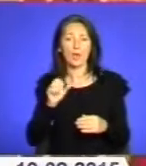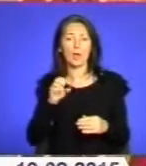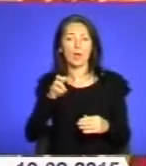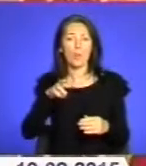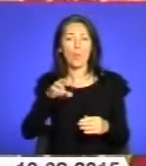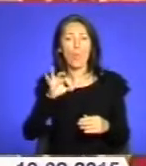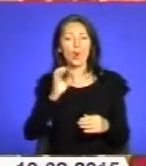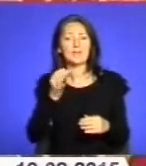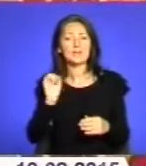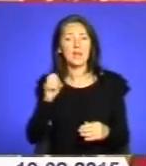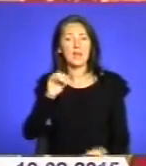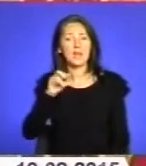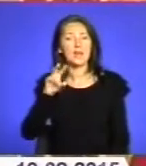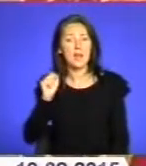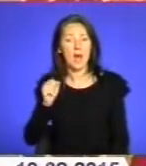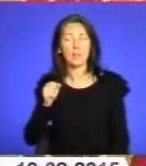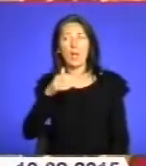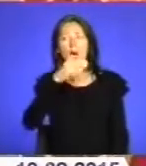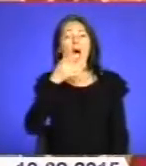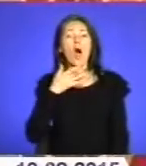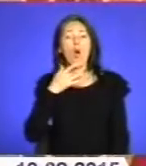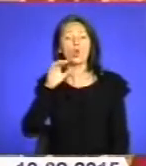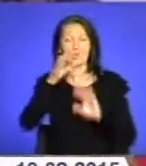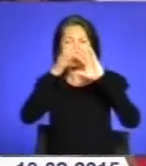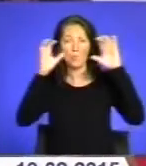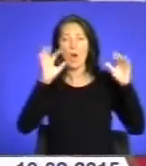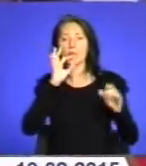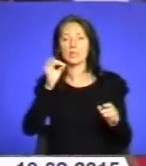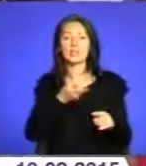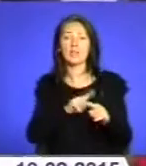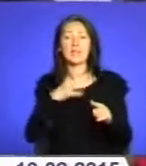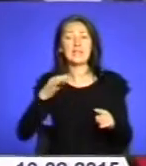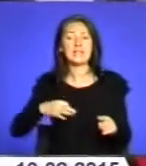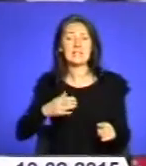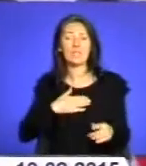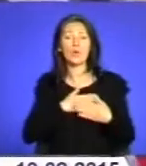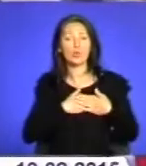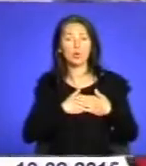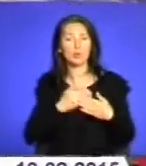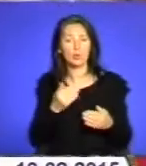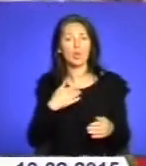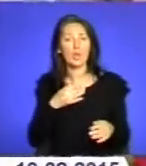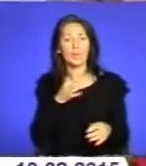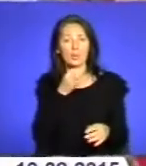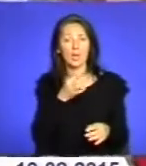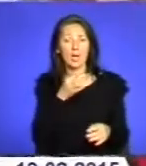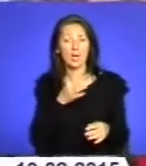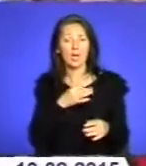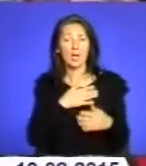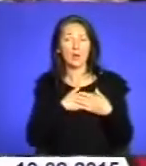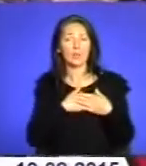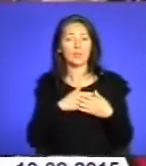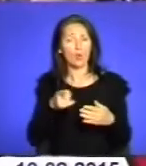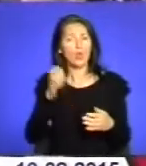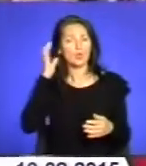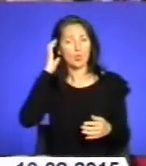син мій улюблений, що його я вподобав, його слухайте». Тому не випадково саме цього дня люди молилися за мир. Кожен